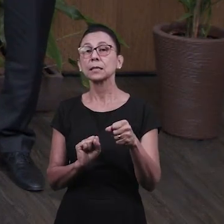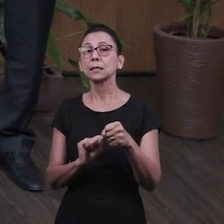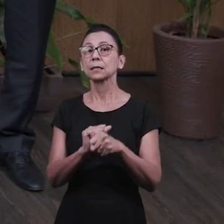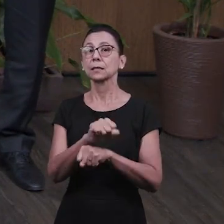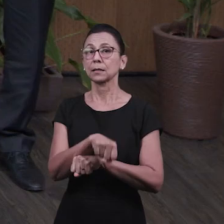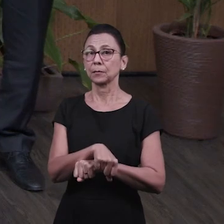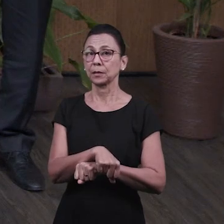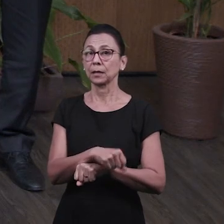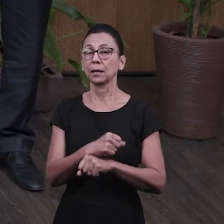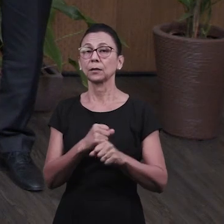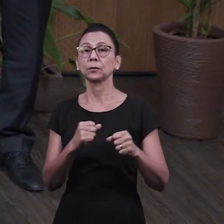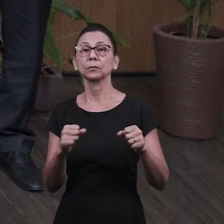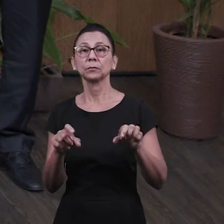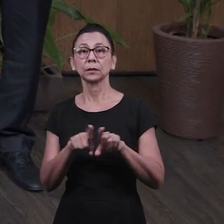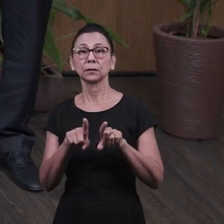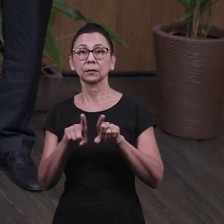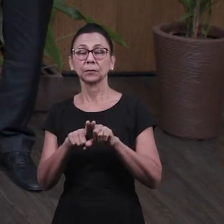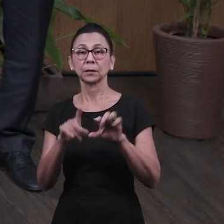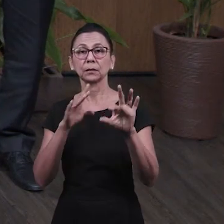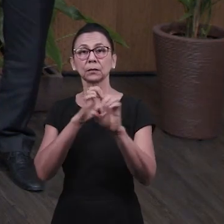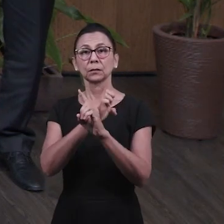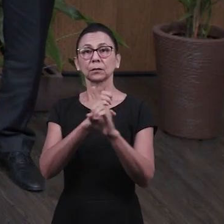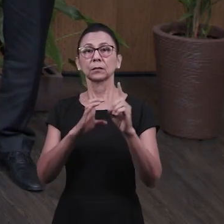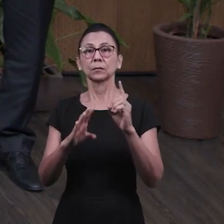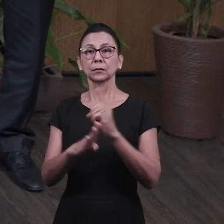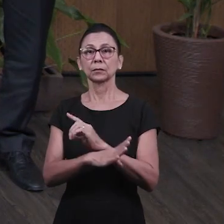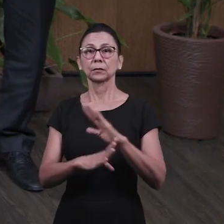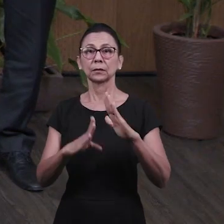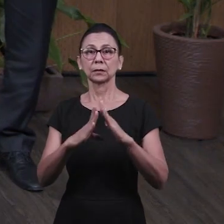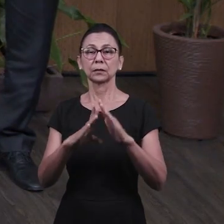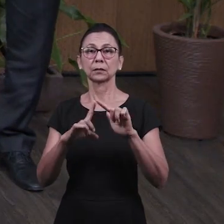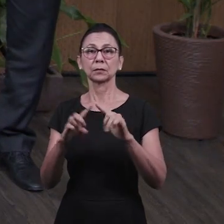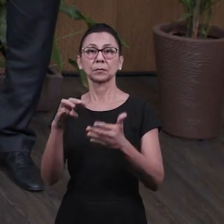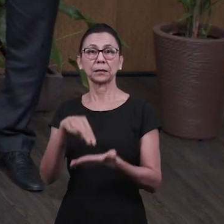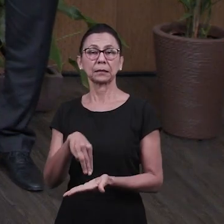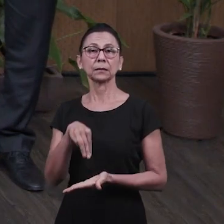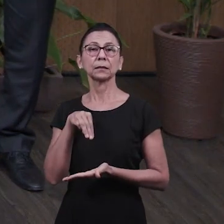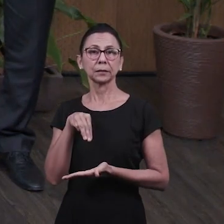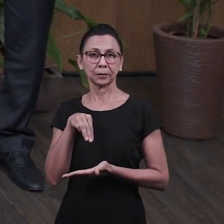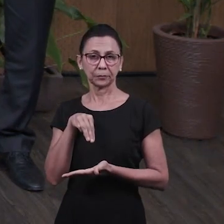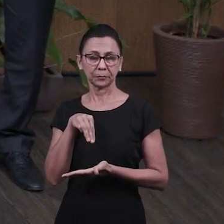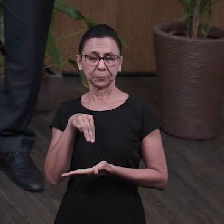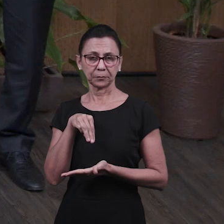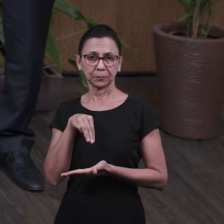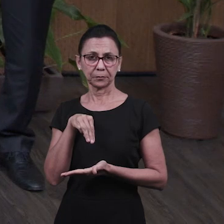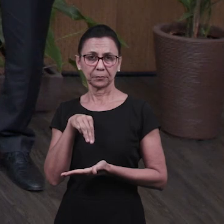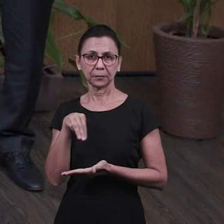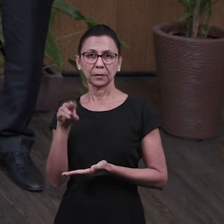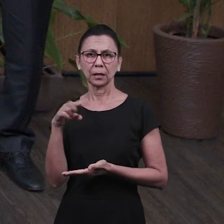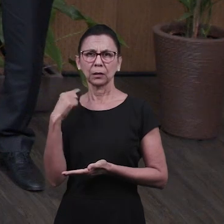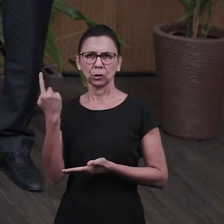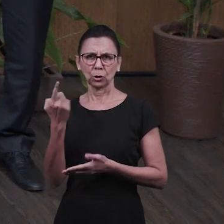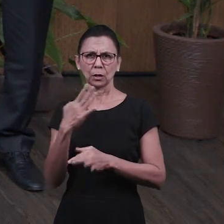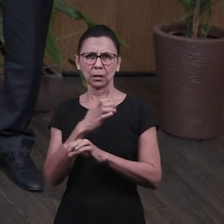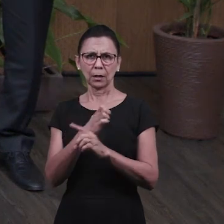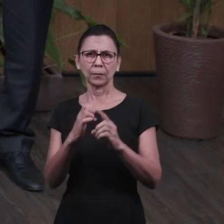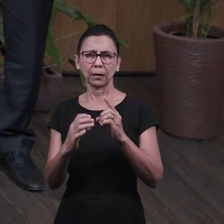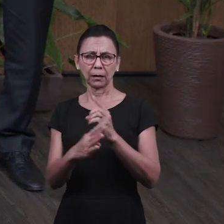a comme base les séminaires et l'école biblique dominicale de l'Église chrétienne